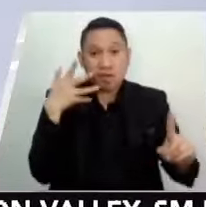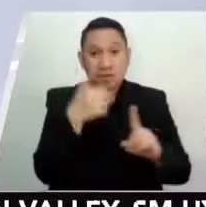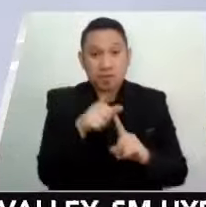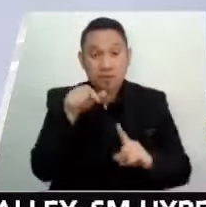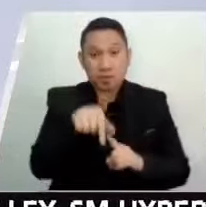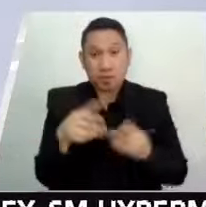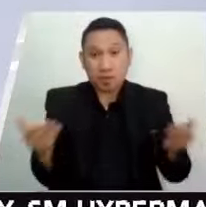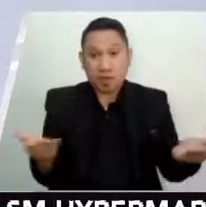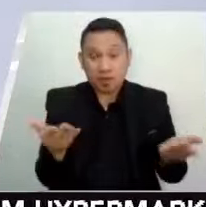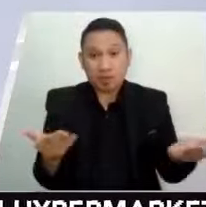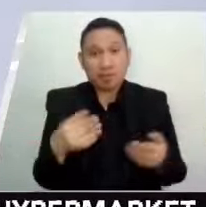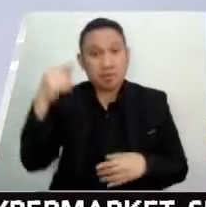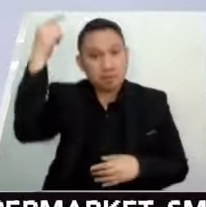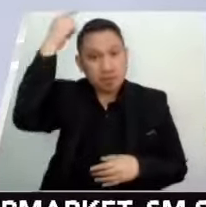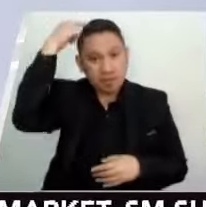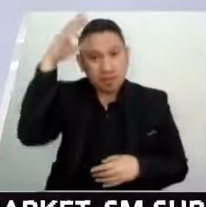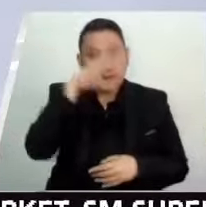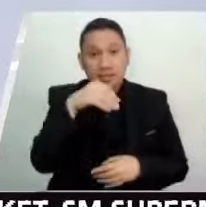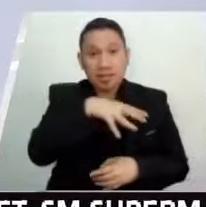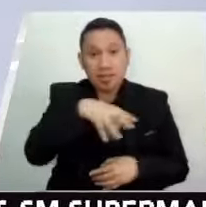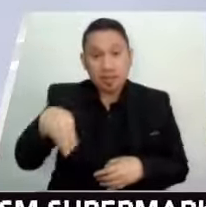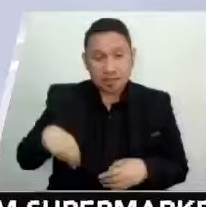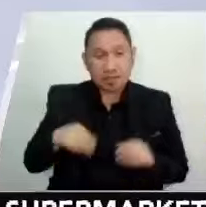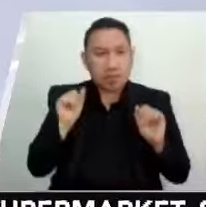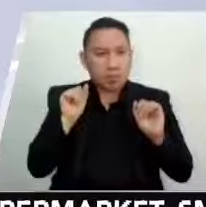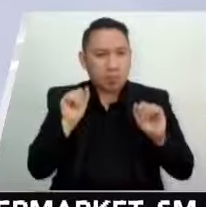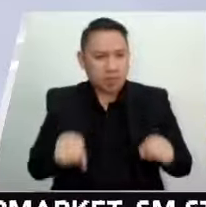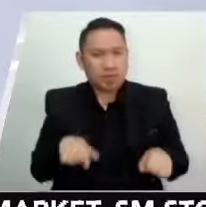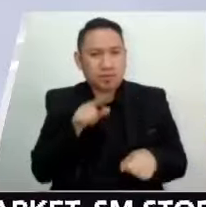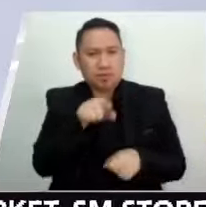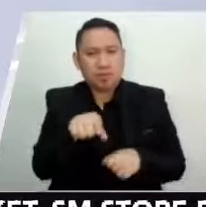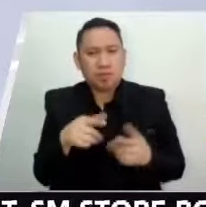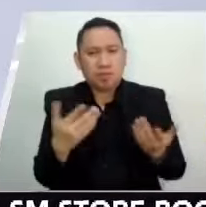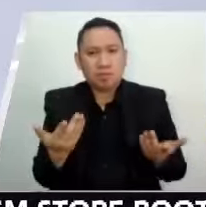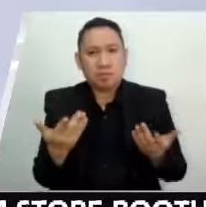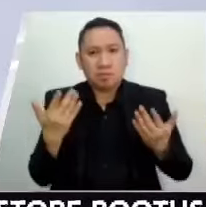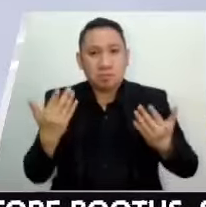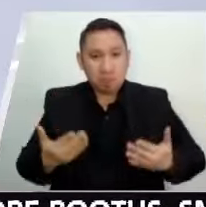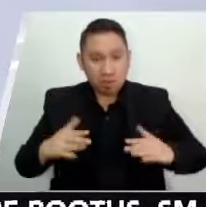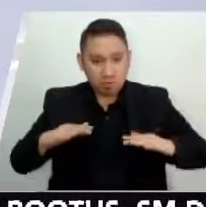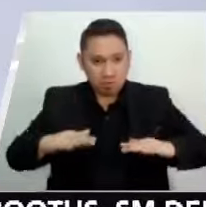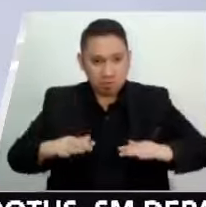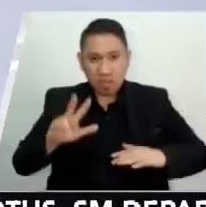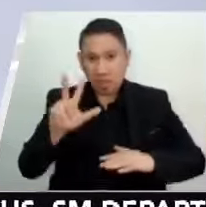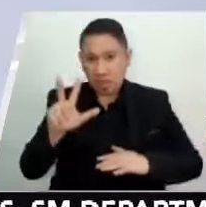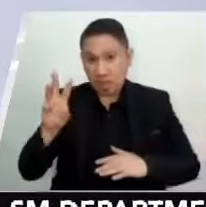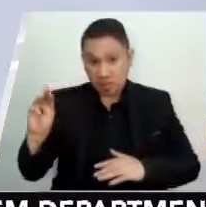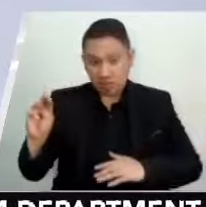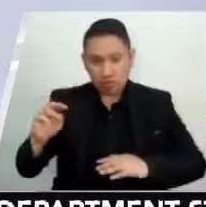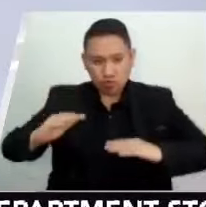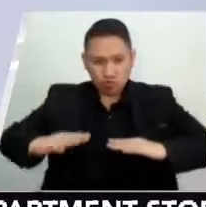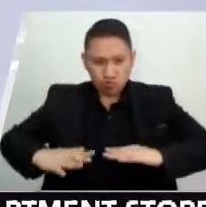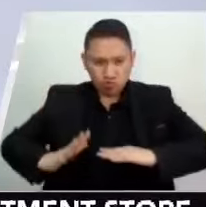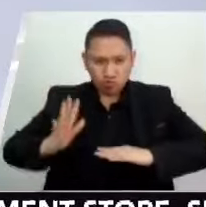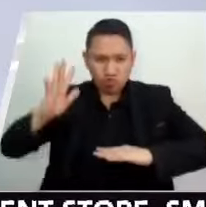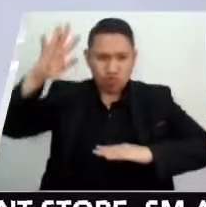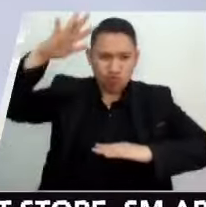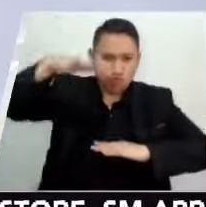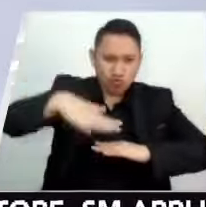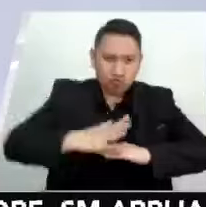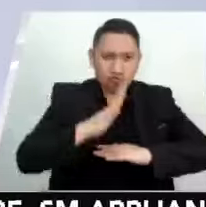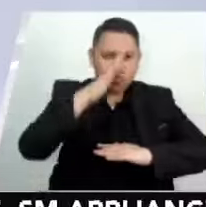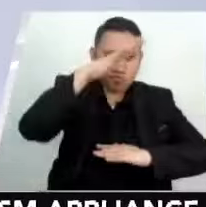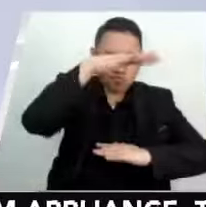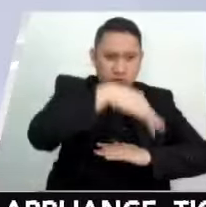at ng Cagayan. Maaari pong umabot sa lampas 3 metro ang taas ng tubig na raragasa sa dalampasigan. Ibig sabihin niya,